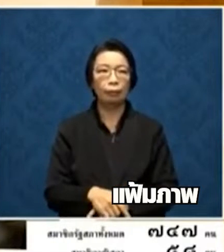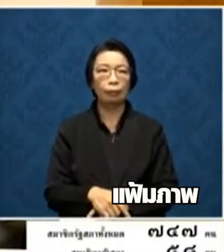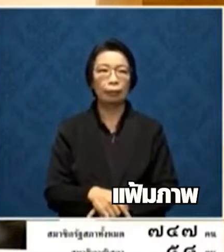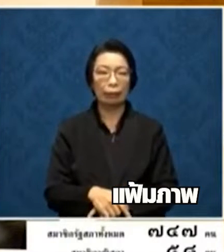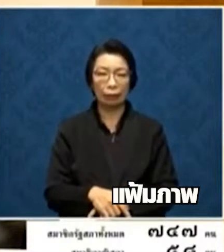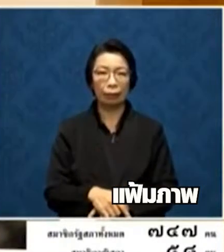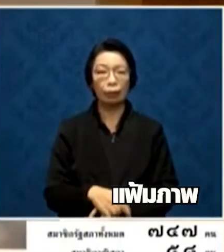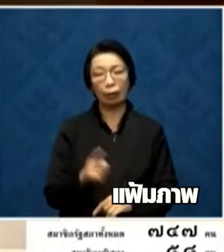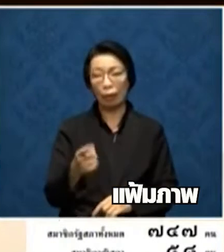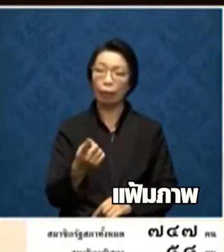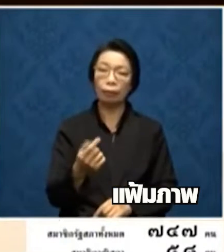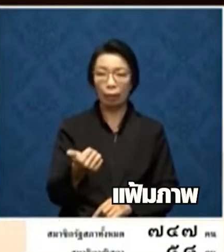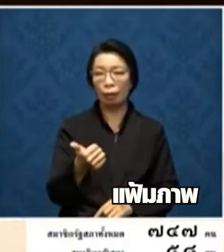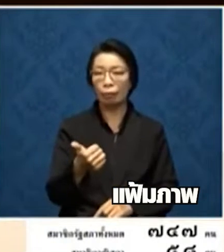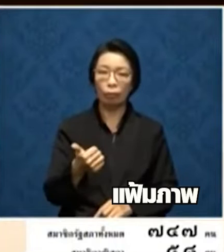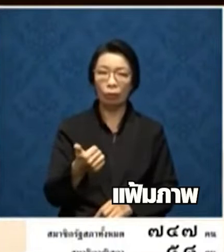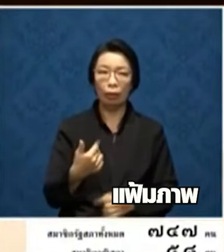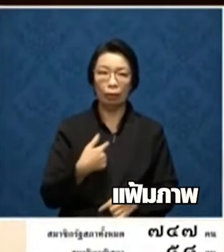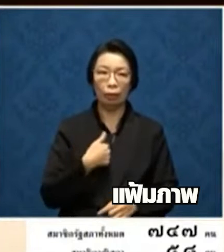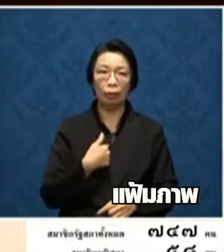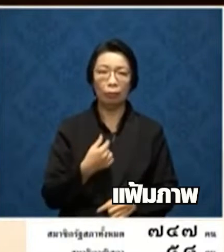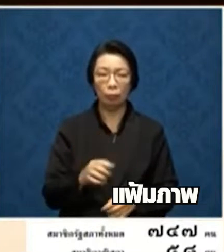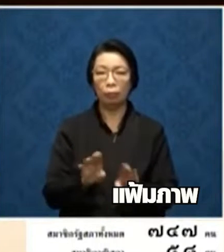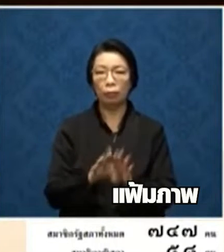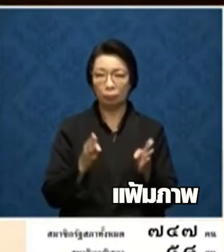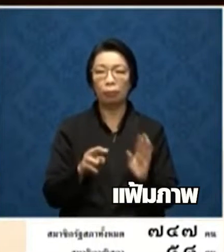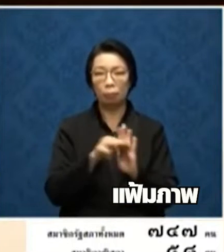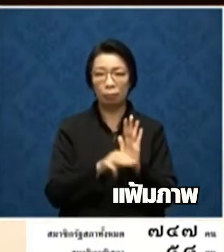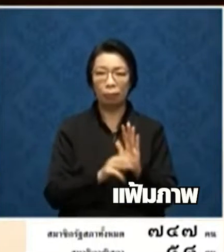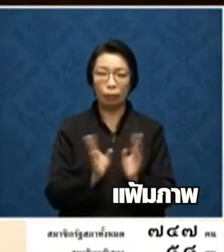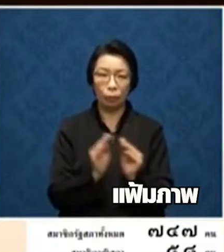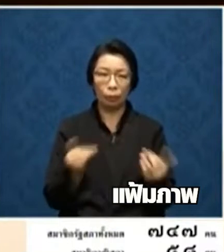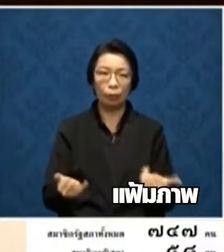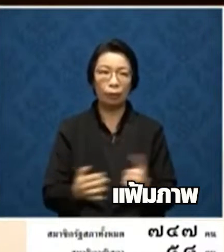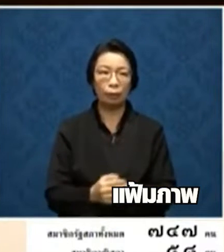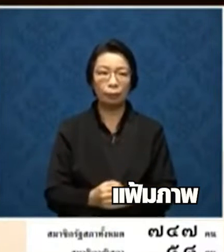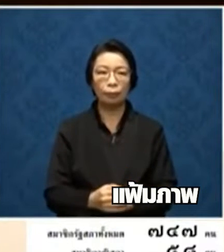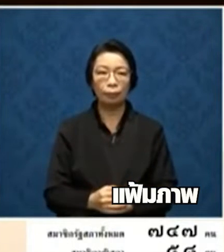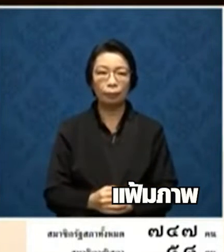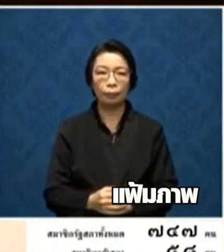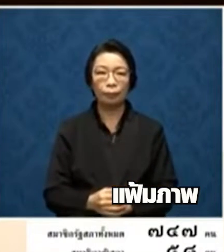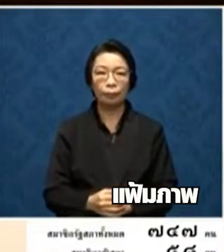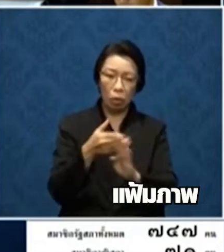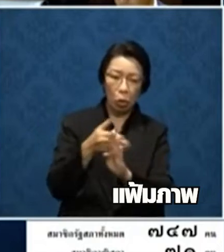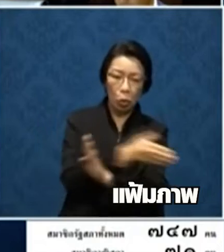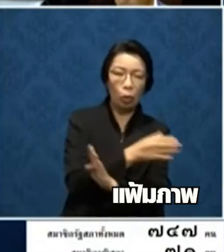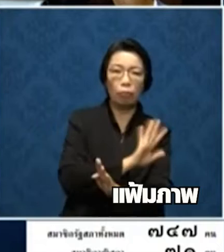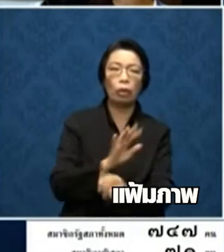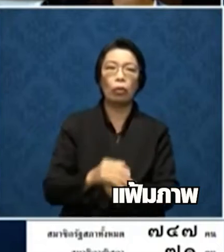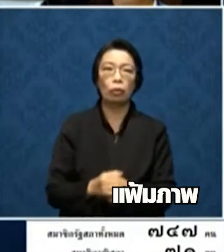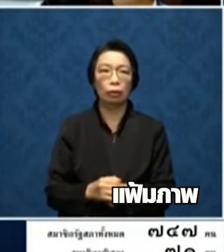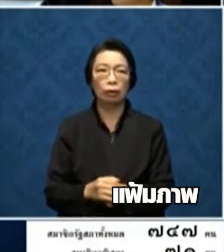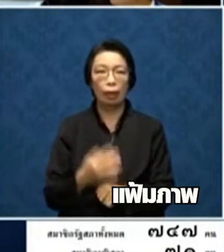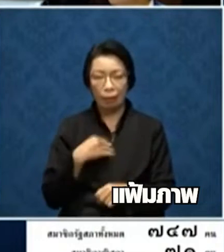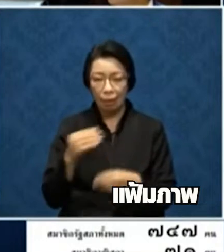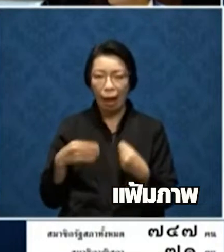นั่นก็คือสสคนใดถูกขับออกจากพรรคต้องพ้นจากการเป็นสมาชิกพรรคและพ้นจากสมาชิกชิภาพสสด้วยถ้าสส